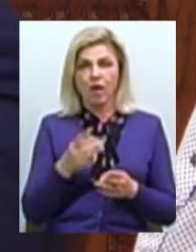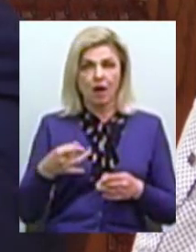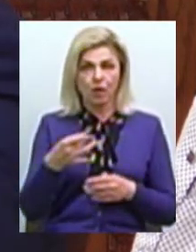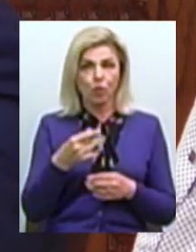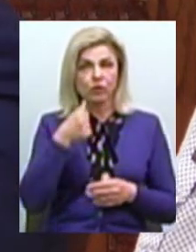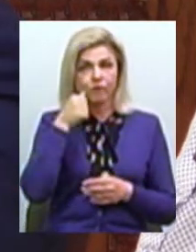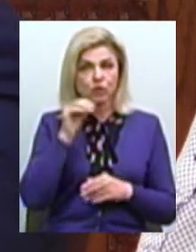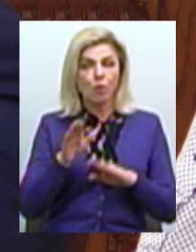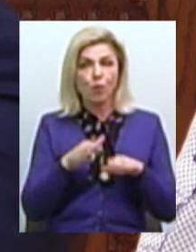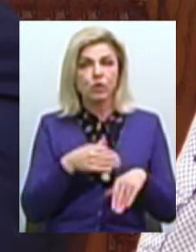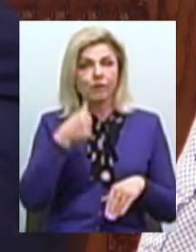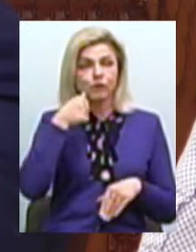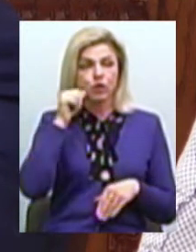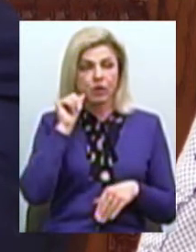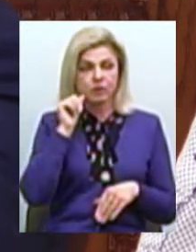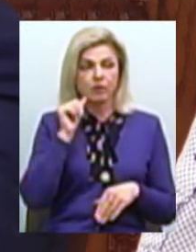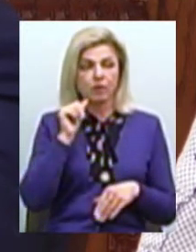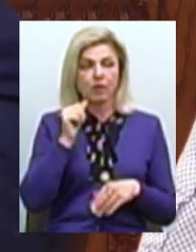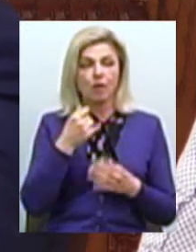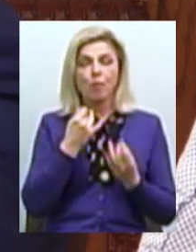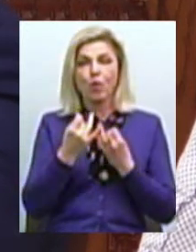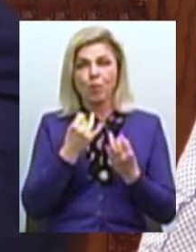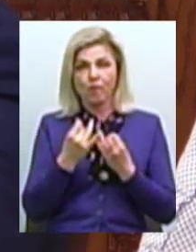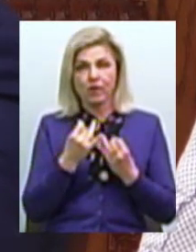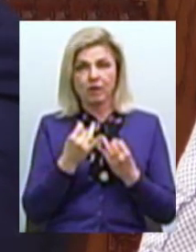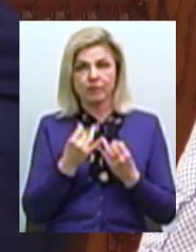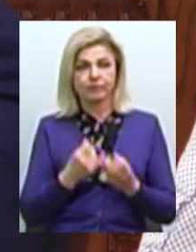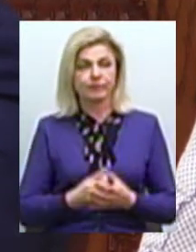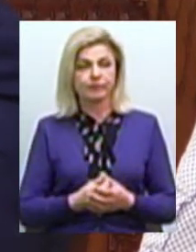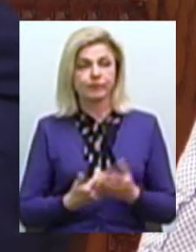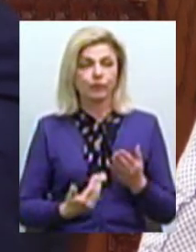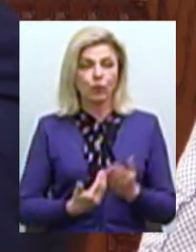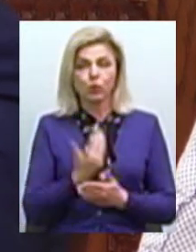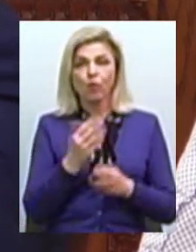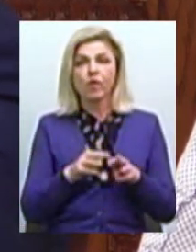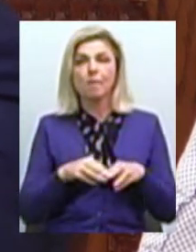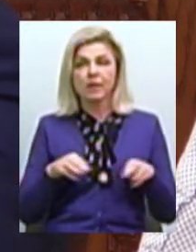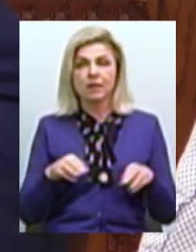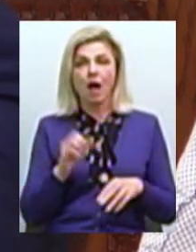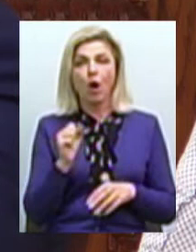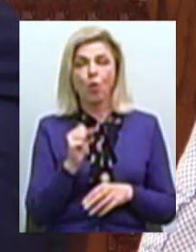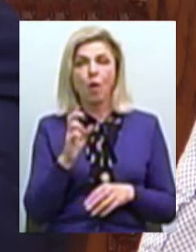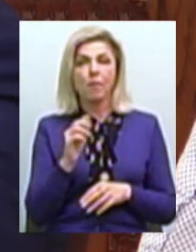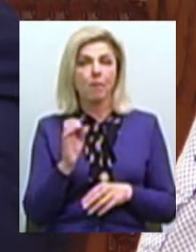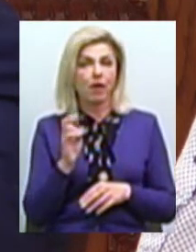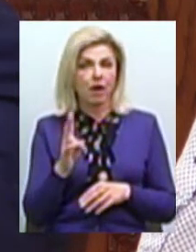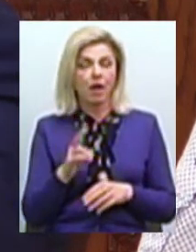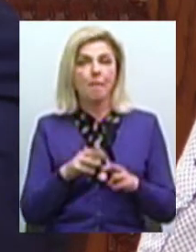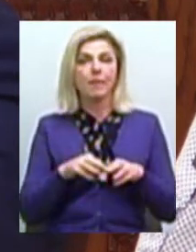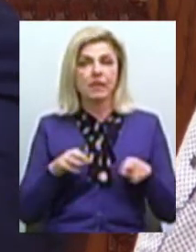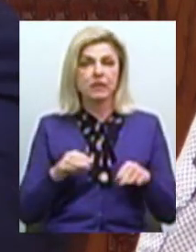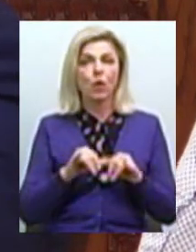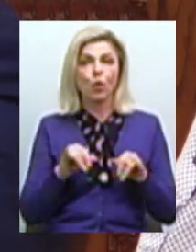після вчорашньої промови нового міністра Альони Бабак, міністра розвитку територій,